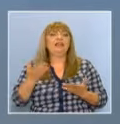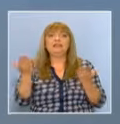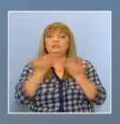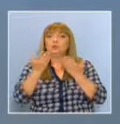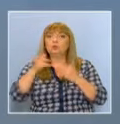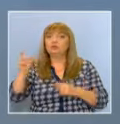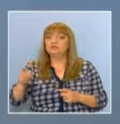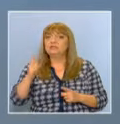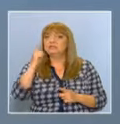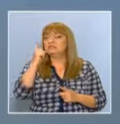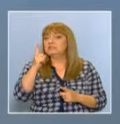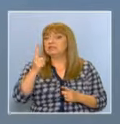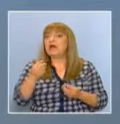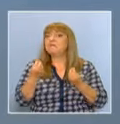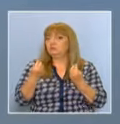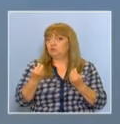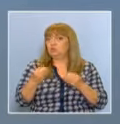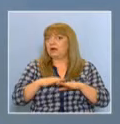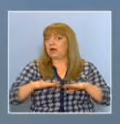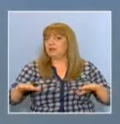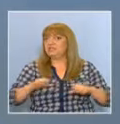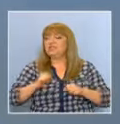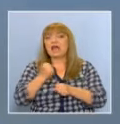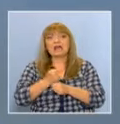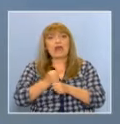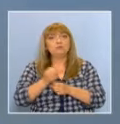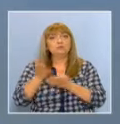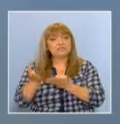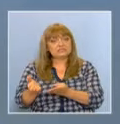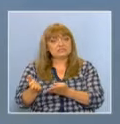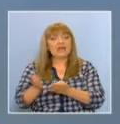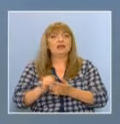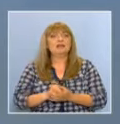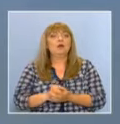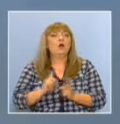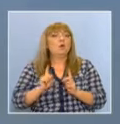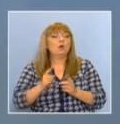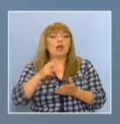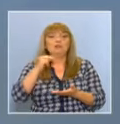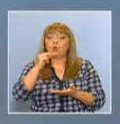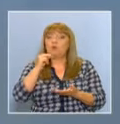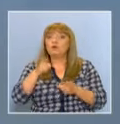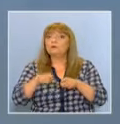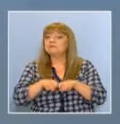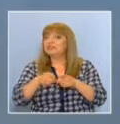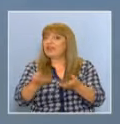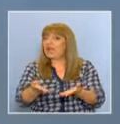благодатна почва за работа с тях. Особено когато говорим, нали, за такава наука, която все пак